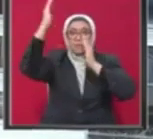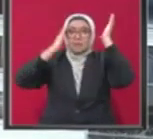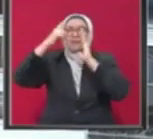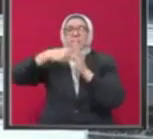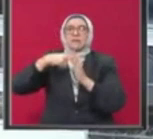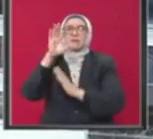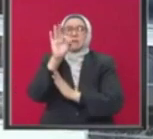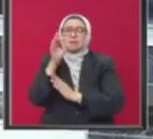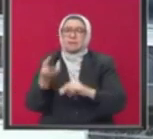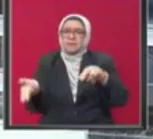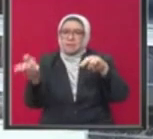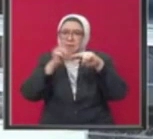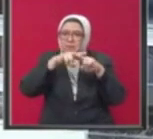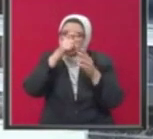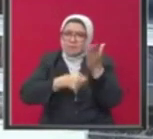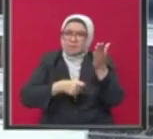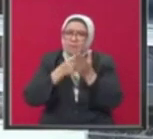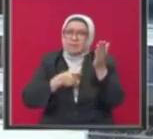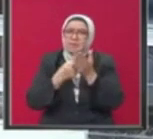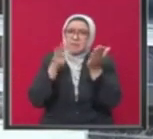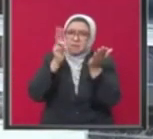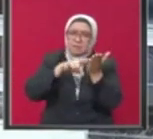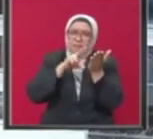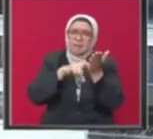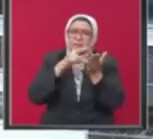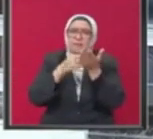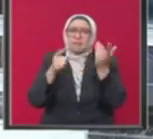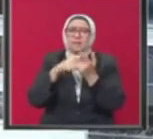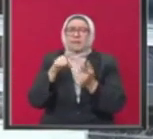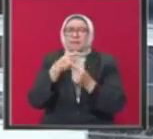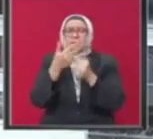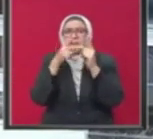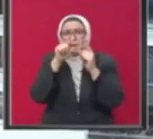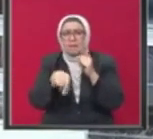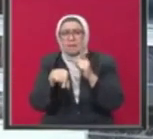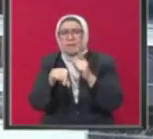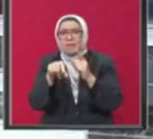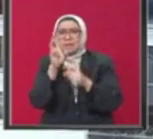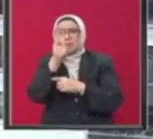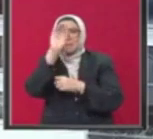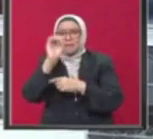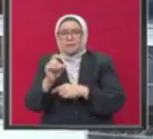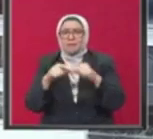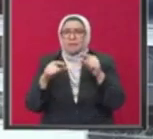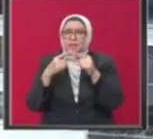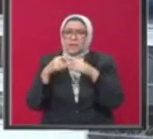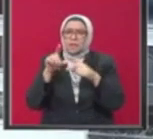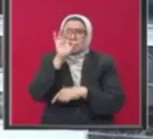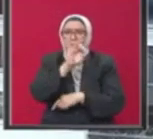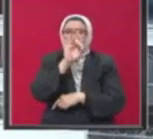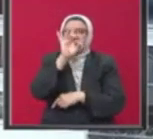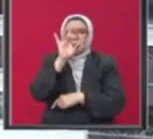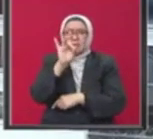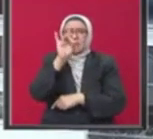mencatatkan pertumbuhan sebanyak 13 poin 600 kepada Ringgit Malaysia 88.9